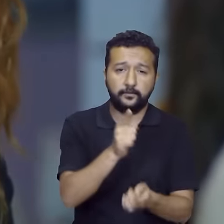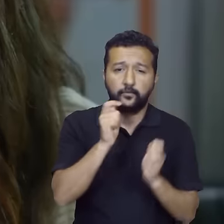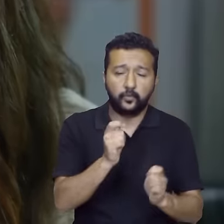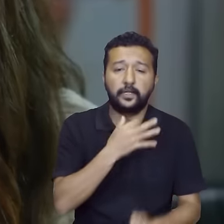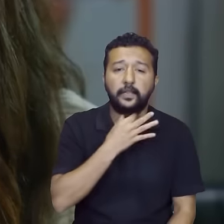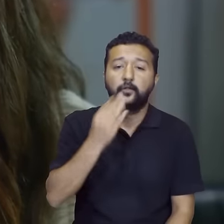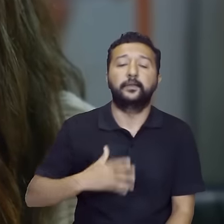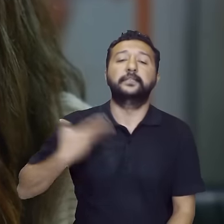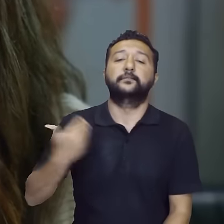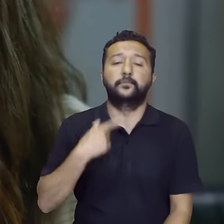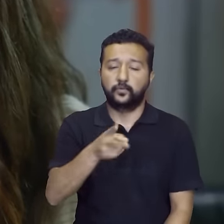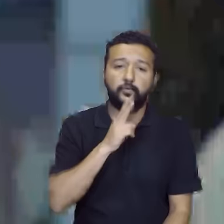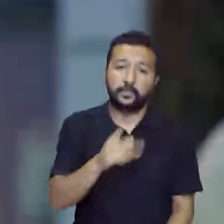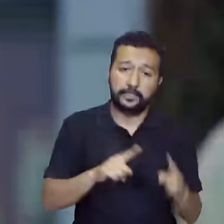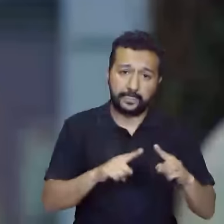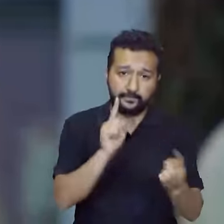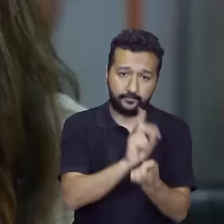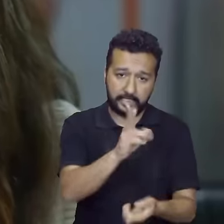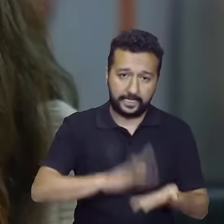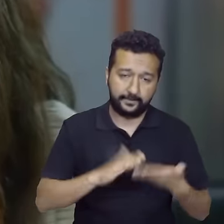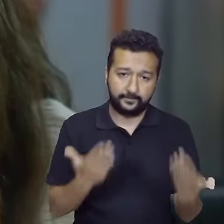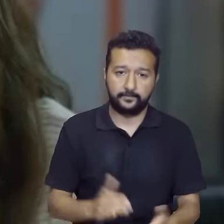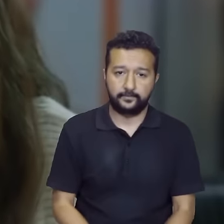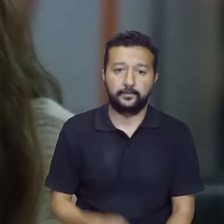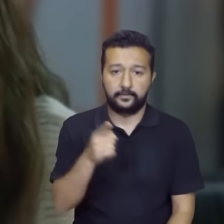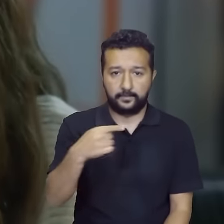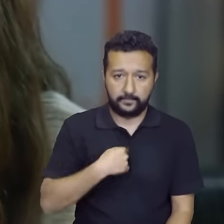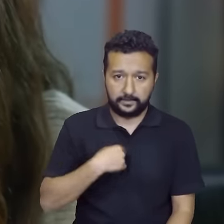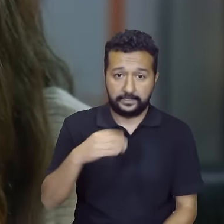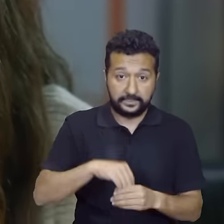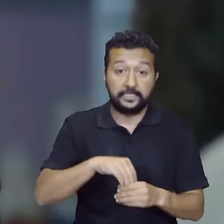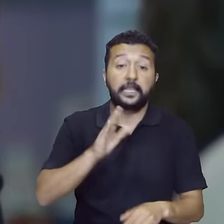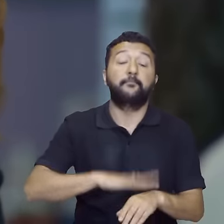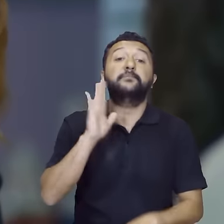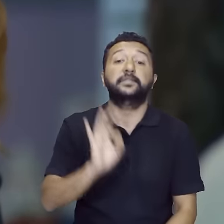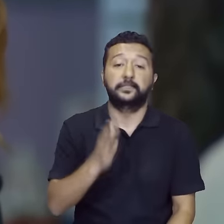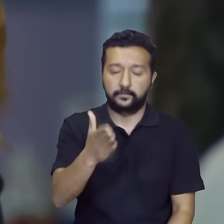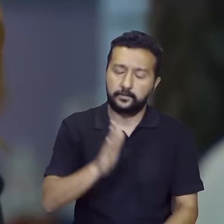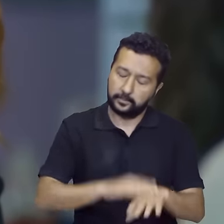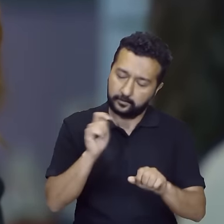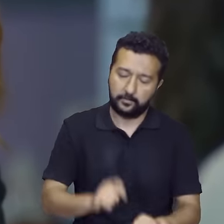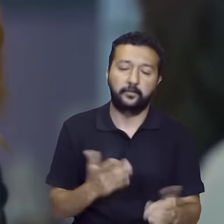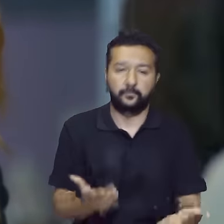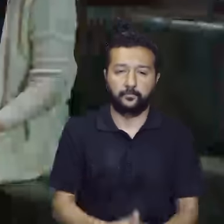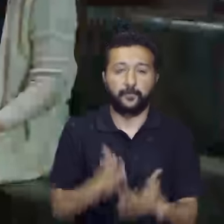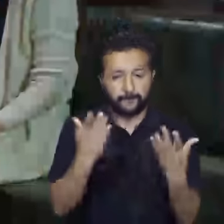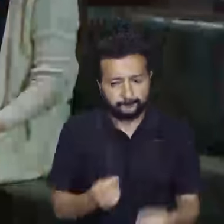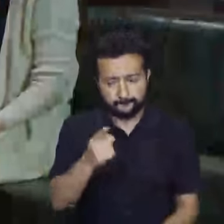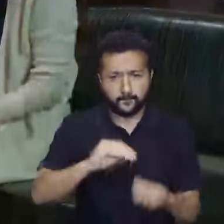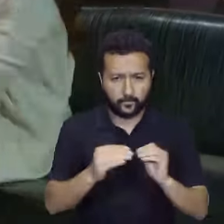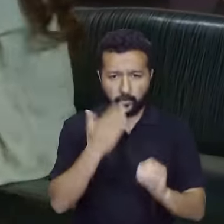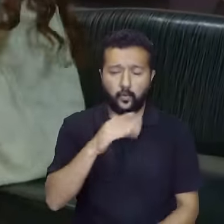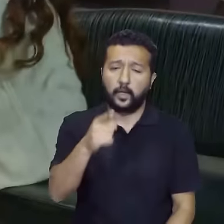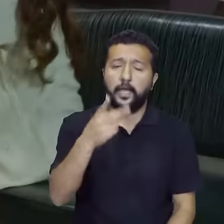zor durumda bırakmak istemem. Sonuçta Tarık senin de arkadaşın. Sen benim için yapmaz mıydın? Yapardım. Tamam işte sorun